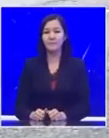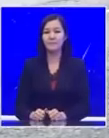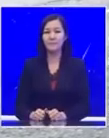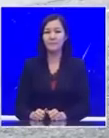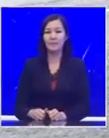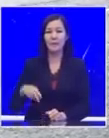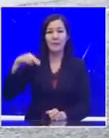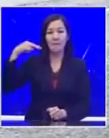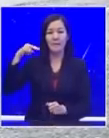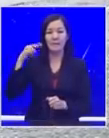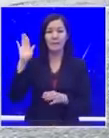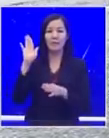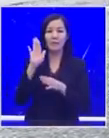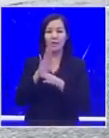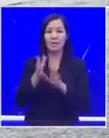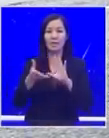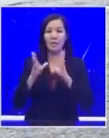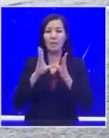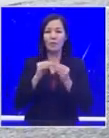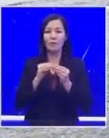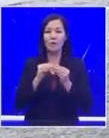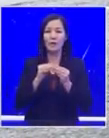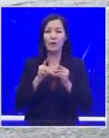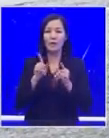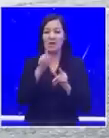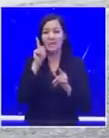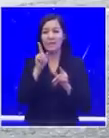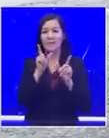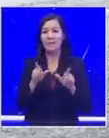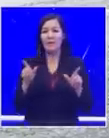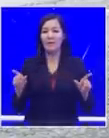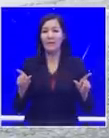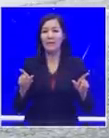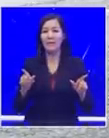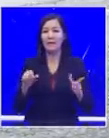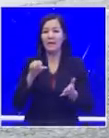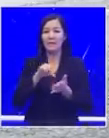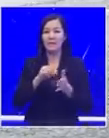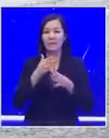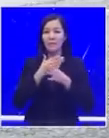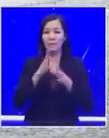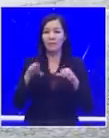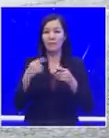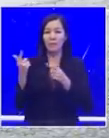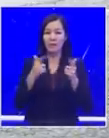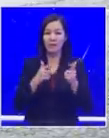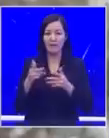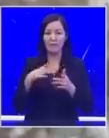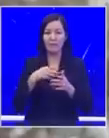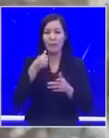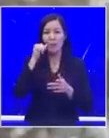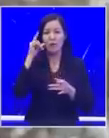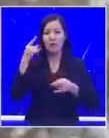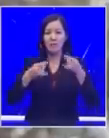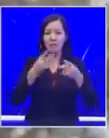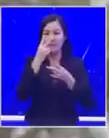президентіміз жарлығы бойынша біз осы балалармен келіп атсалысып отырық, көмек беруге әрдайым дайынбыз. Кеше телевизордан